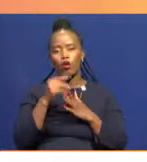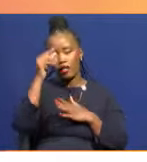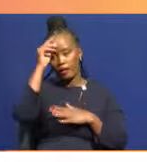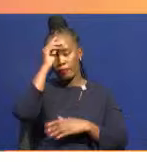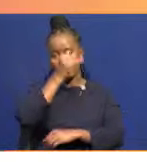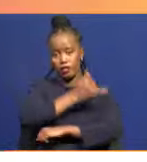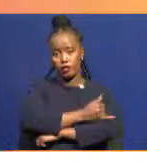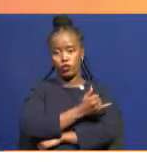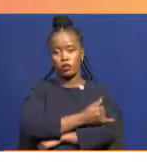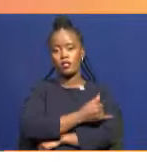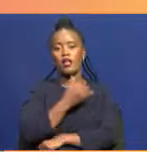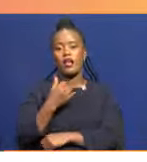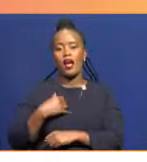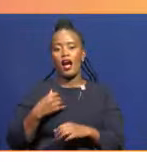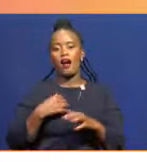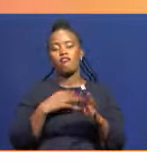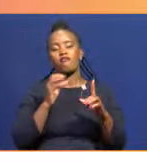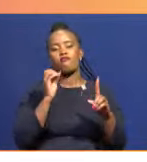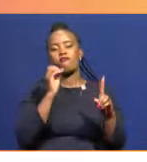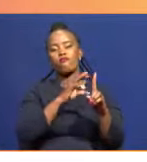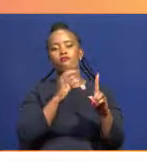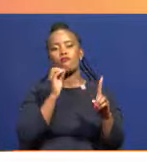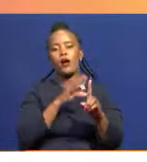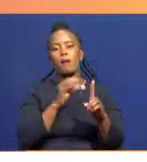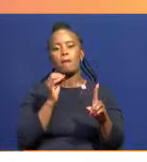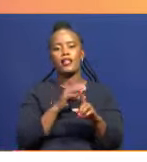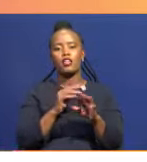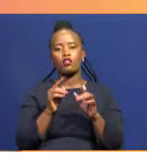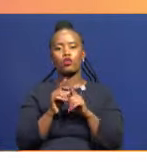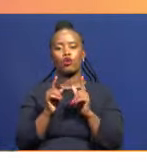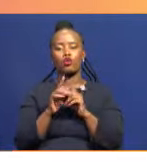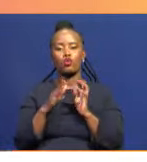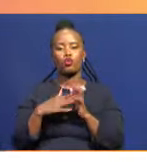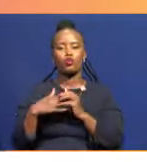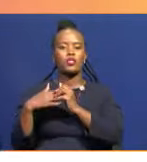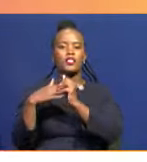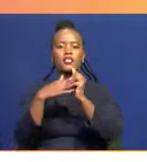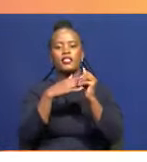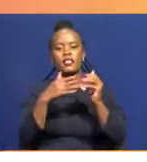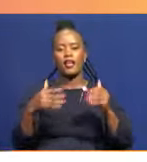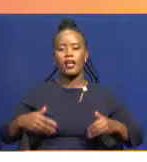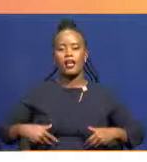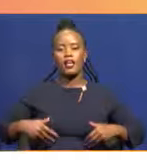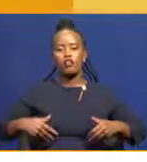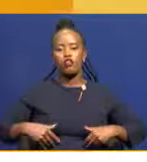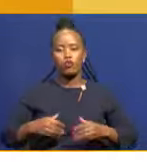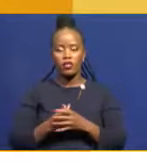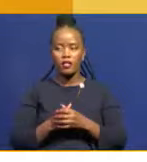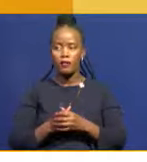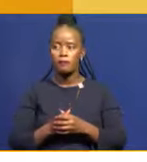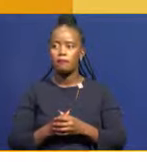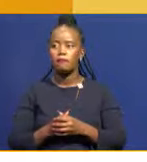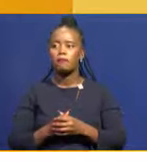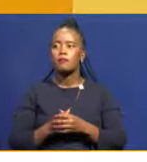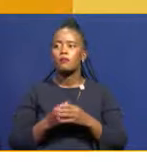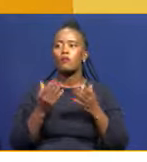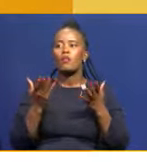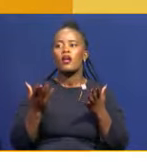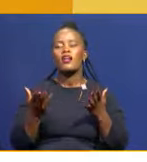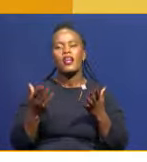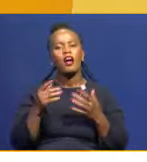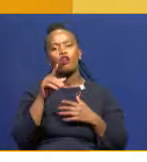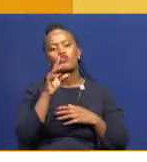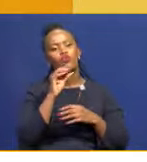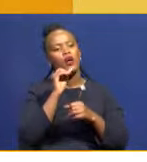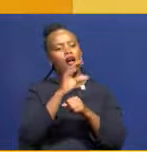tukue mentors, tuweze kuongoza vijana wenye tumeacha nyuma. Ndio. Na tukisonga mbele tukimalizia kabisa, unashauri